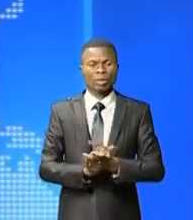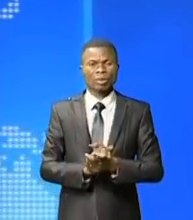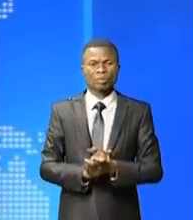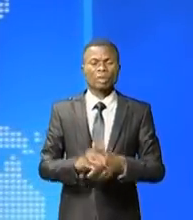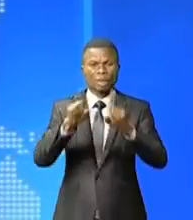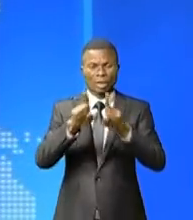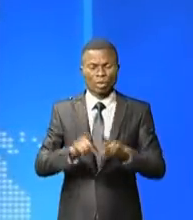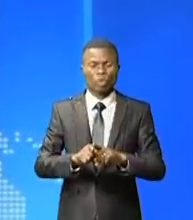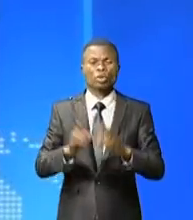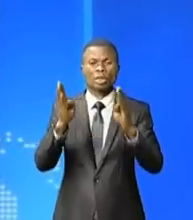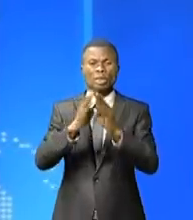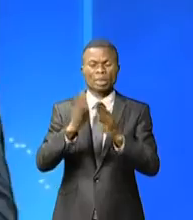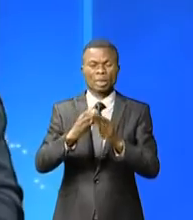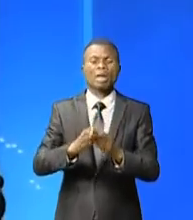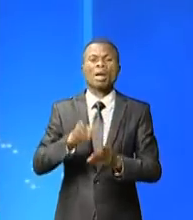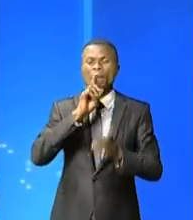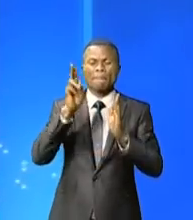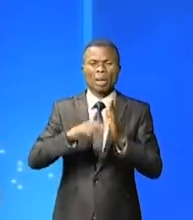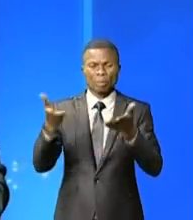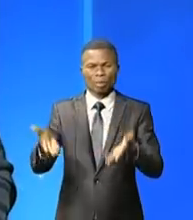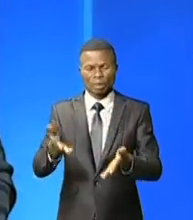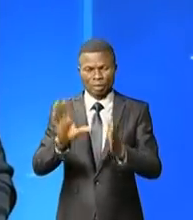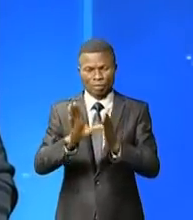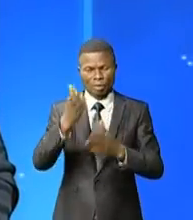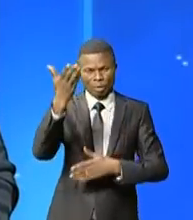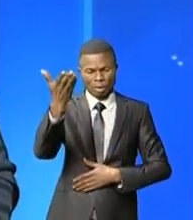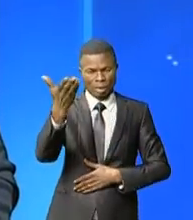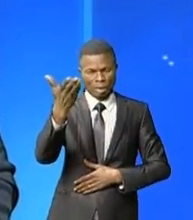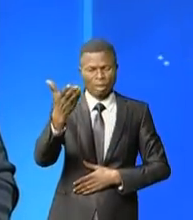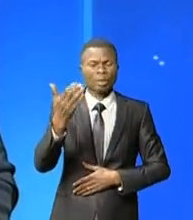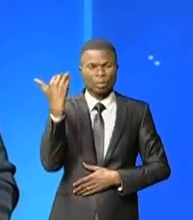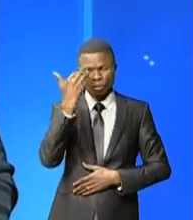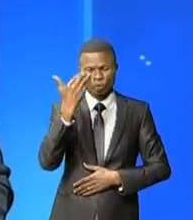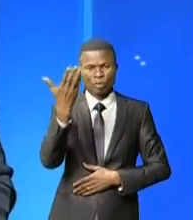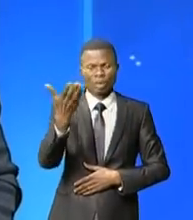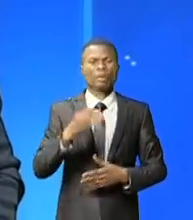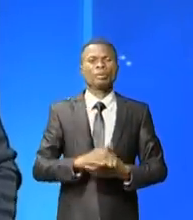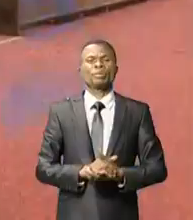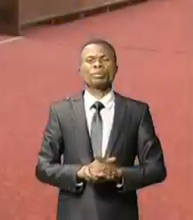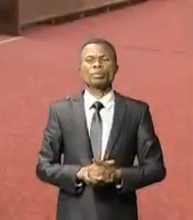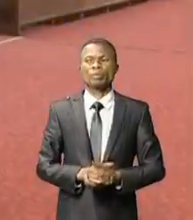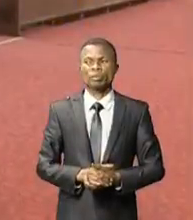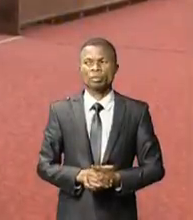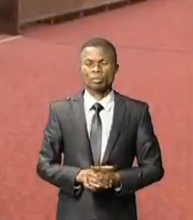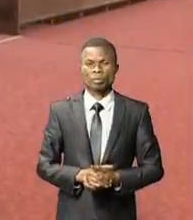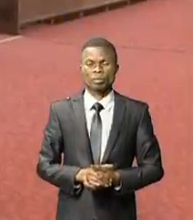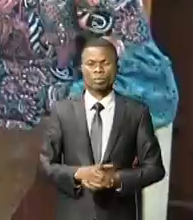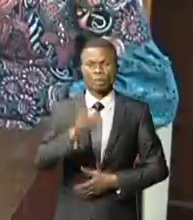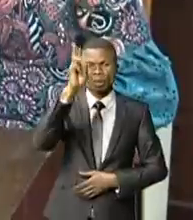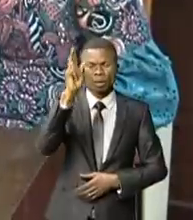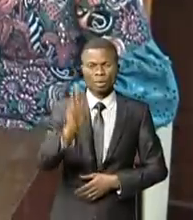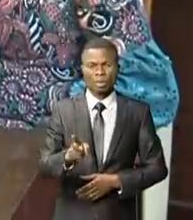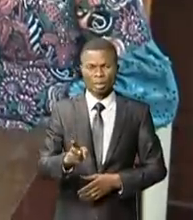Christophe Mboso Kodiampoanga. On fait le point avec Sylvie Mwembo, Bernard Bodo et Jérémy Kiaouete. Sur